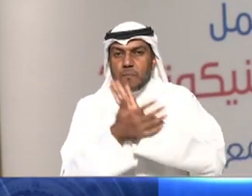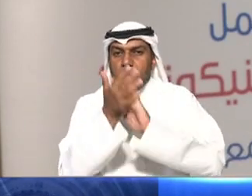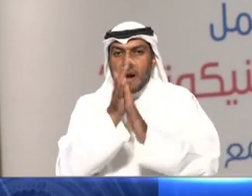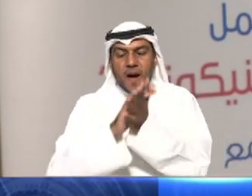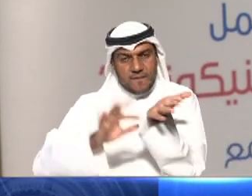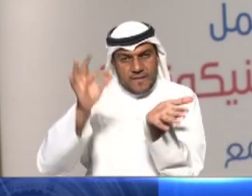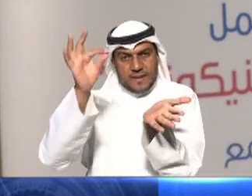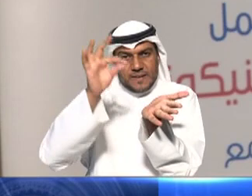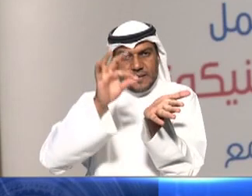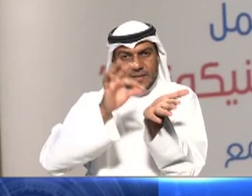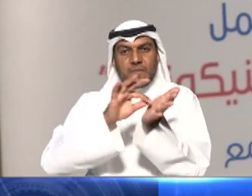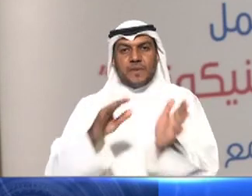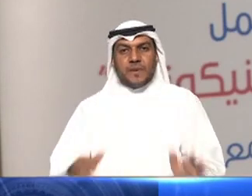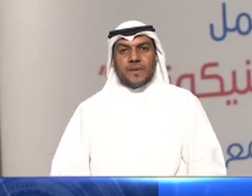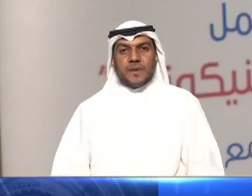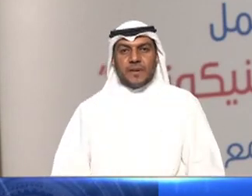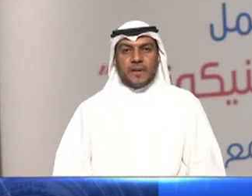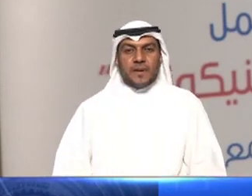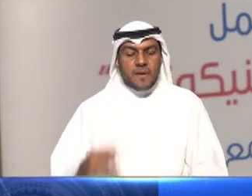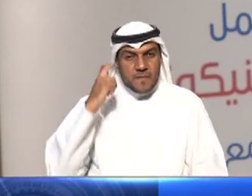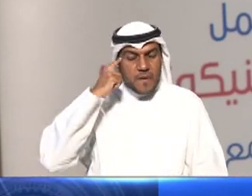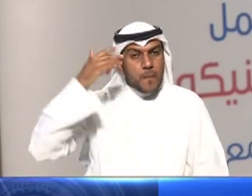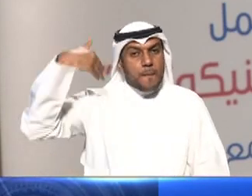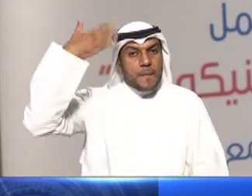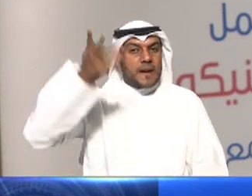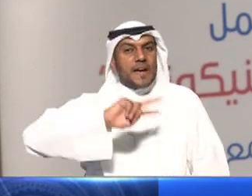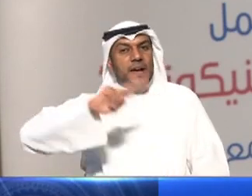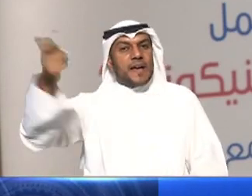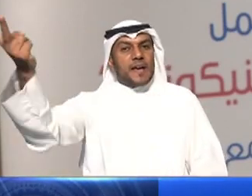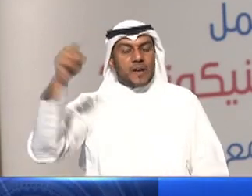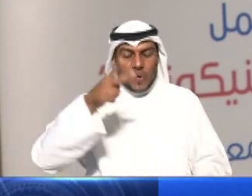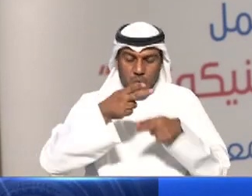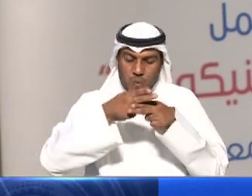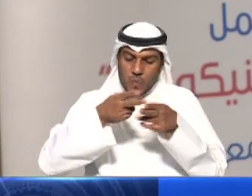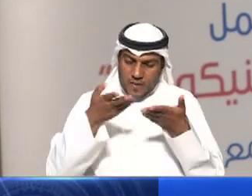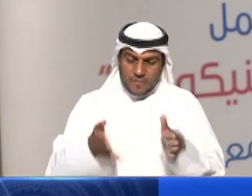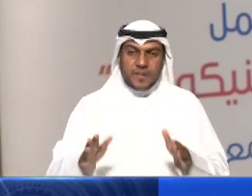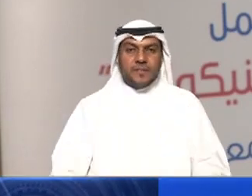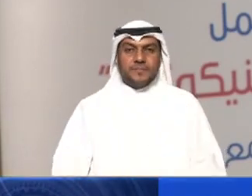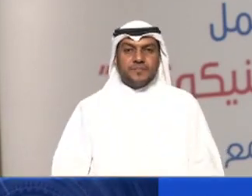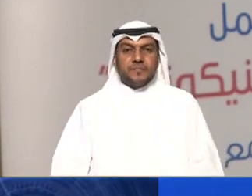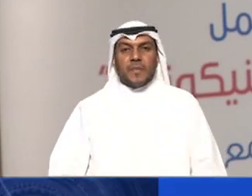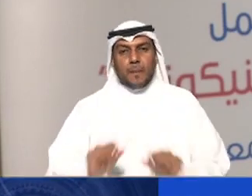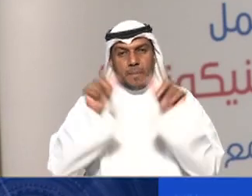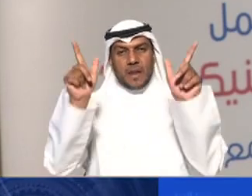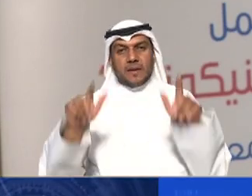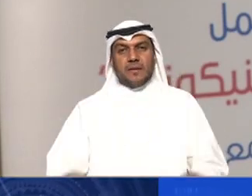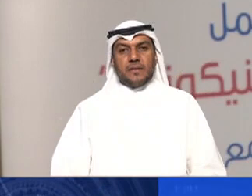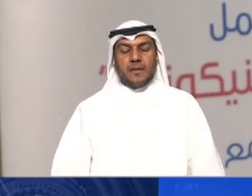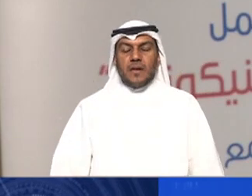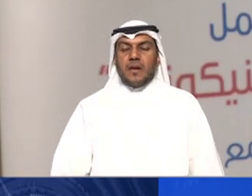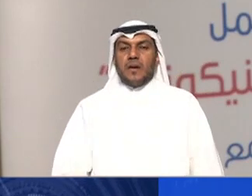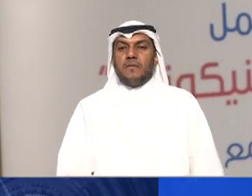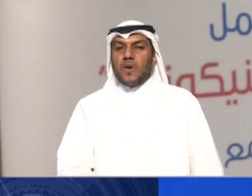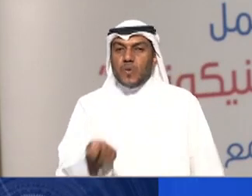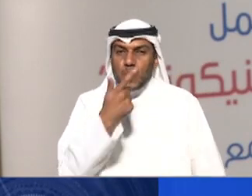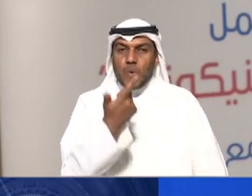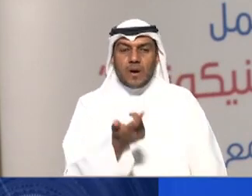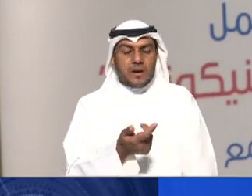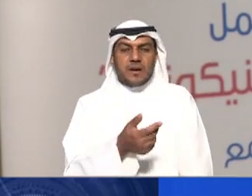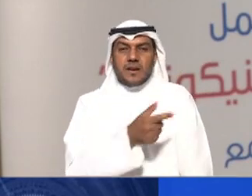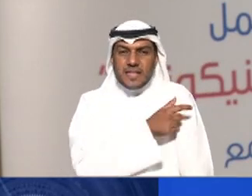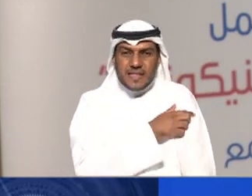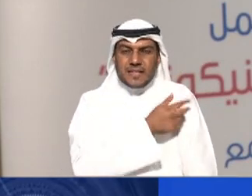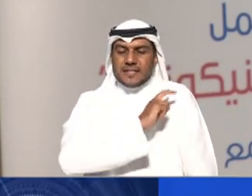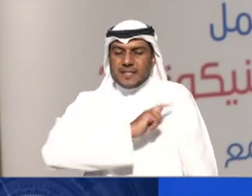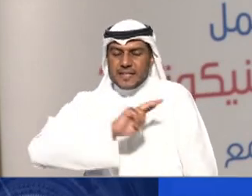أمر مفروغ منه، لأن الكثير من الخدمات الصحية أصلا تقدم بالمجان. هذا النوع من العلاجات حتى على مستوى دول مجلس التعاون لا